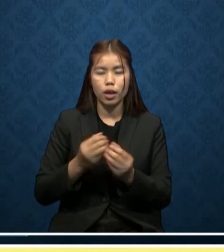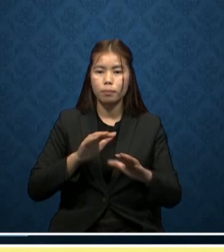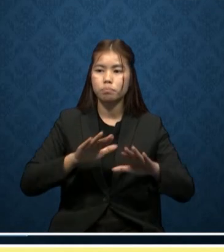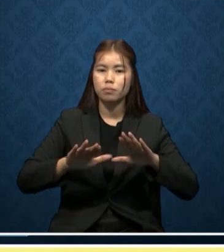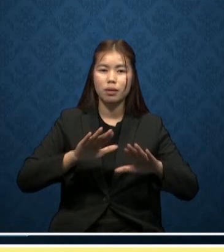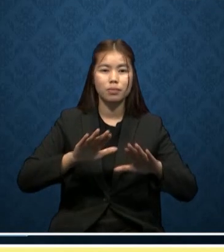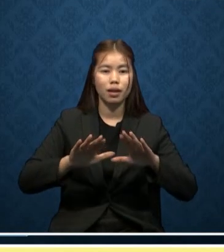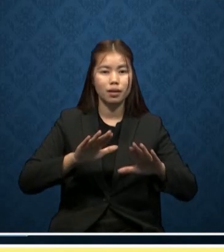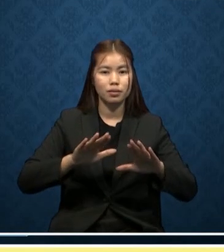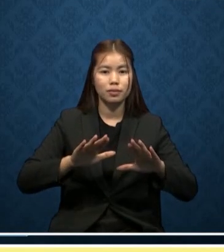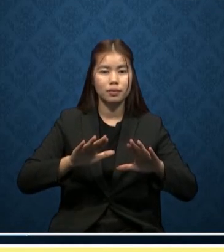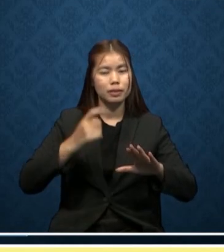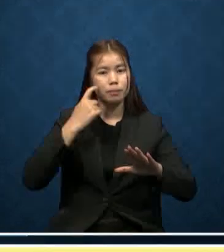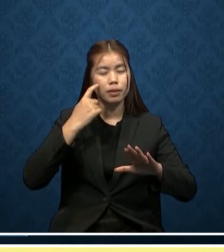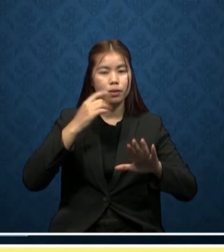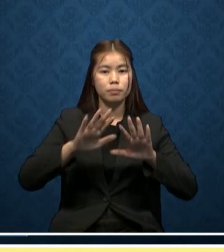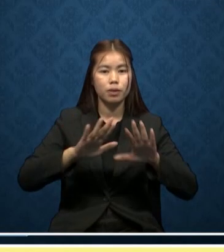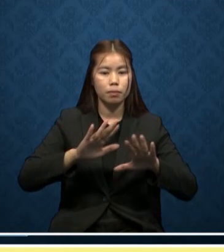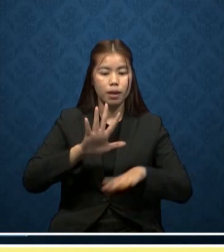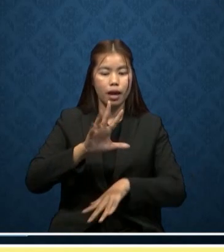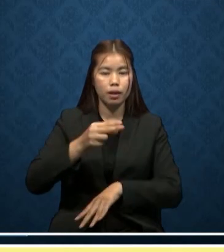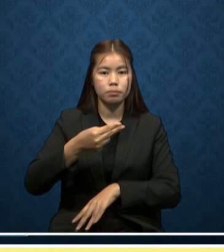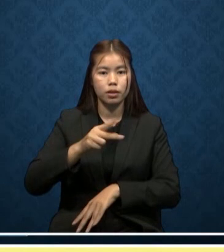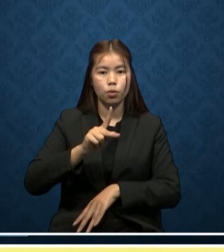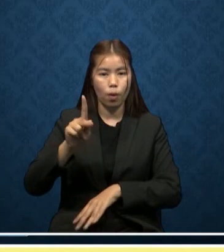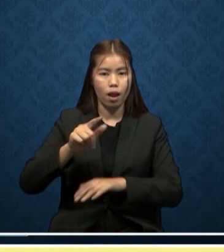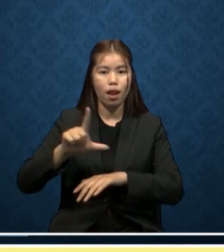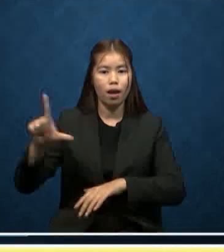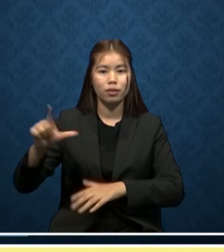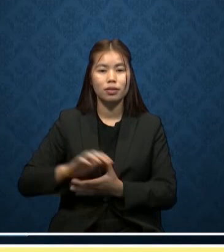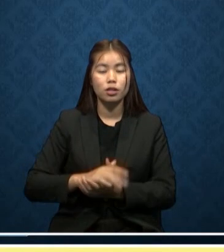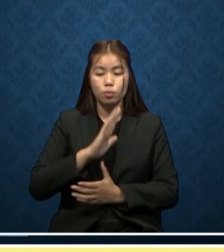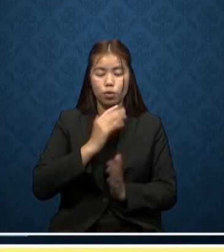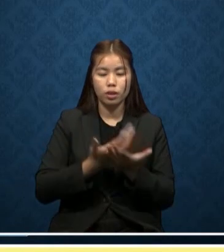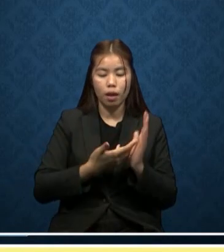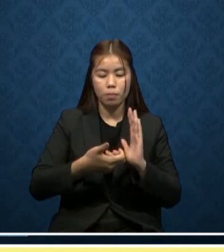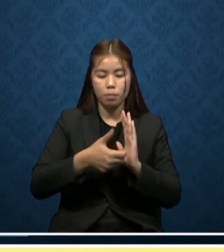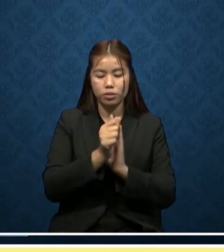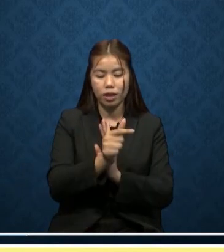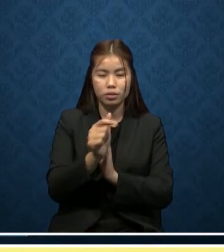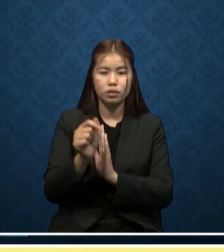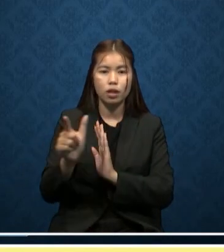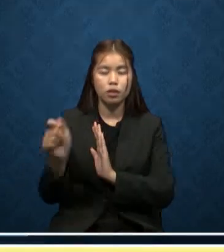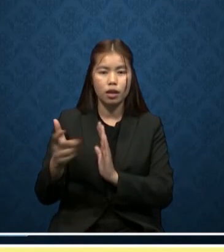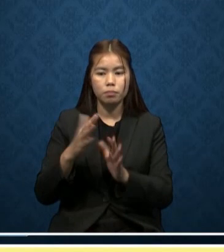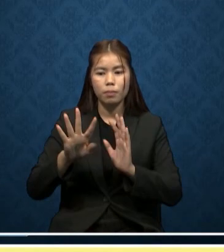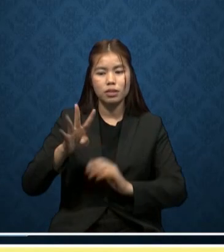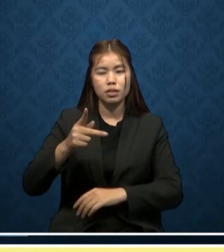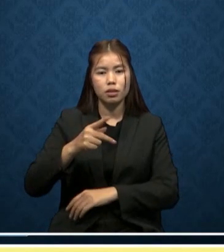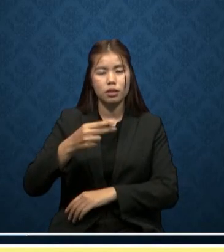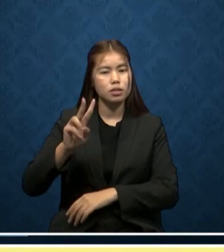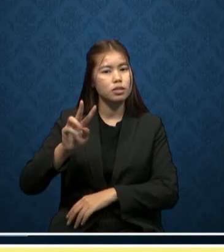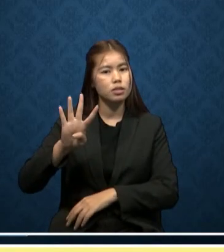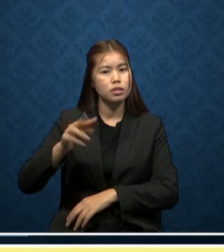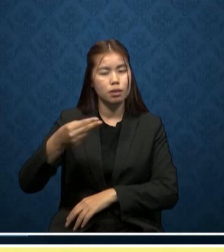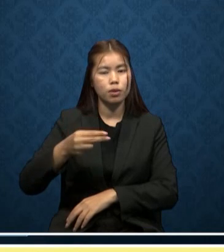ประมาณผมคิดว่าอยู่ที่ประมาณ 50หมื่กว่าล้านแล้วเบิกจ่ายได้ไม่หมดเบิกจ่ายได้ประมาณสัก 40,000กว่าเือเือ